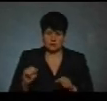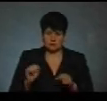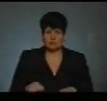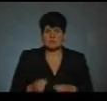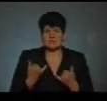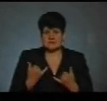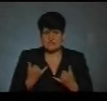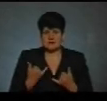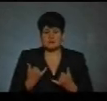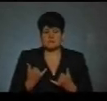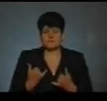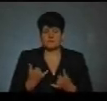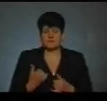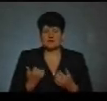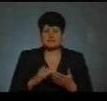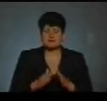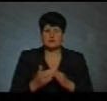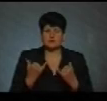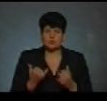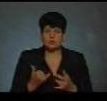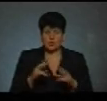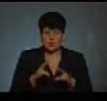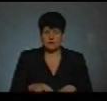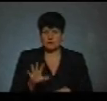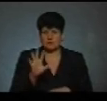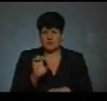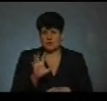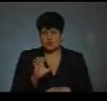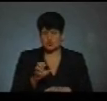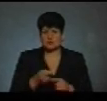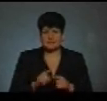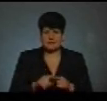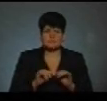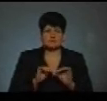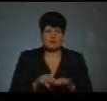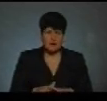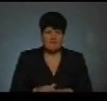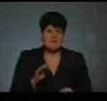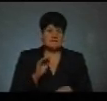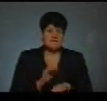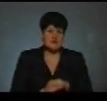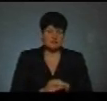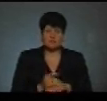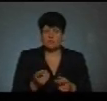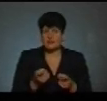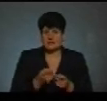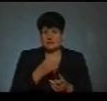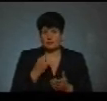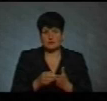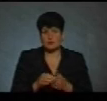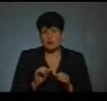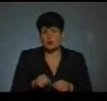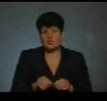суд відхиляє. Станом на сьогодні розглянуто більше 500 таких адміністративних справ і фактично притягнуто, напевно,